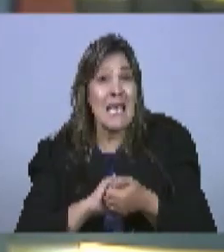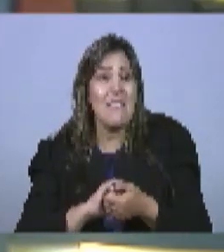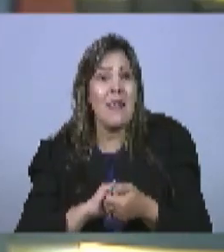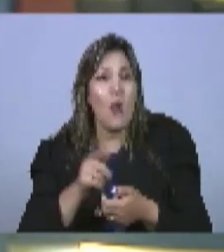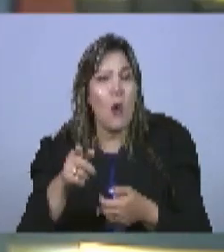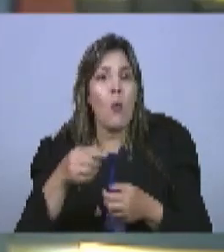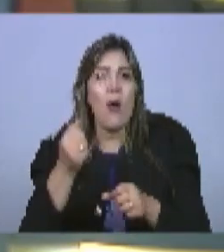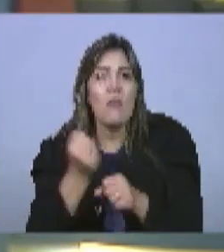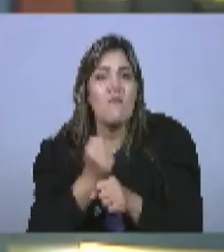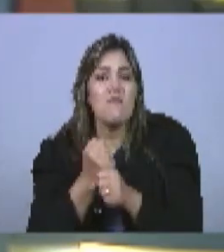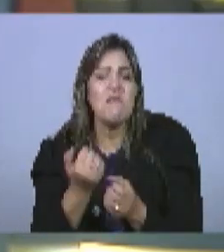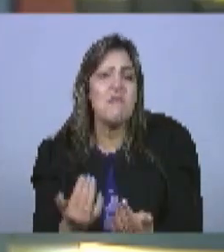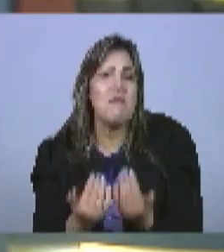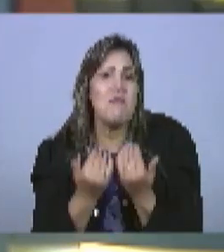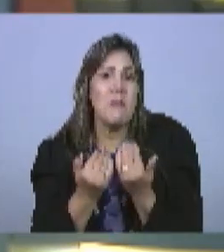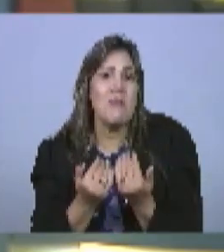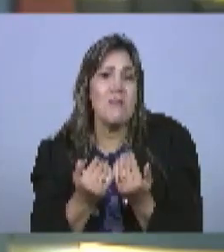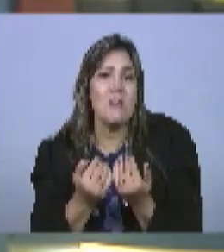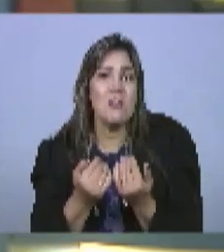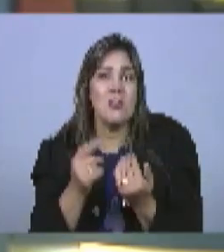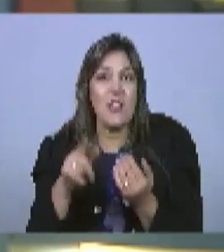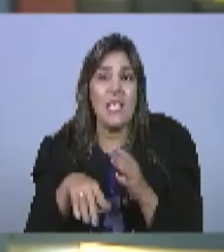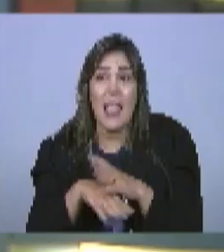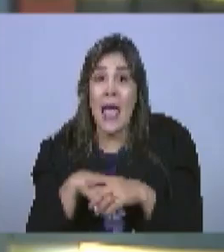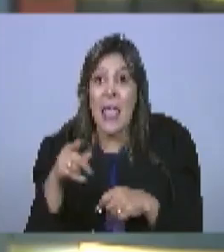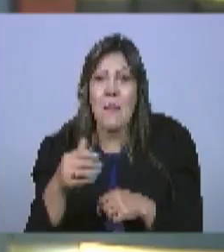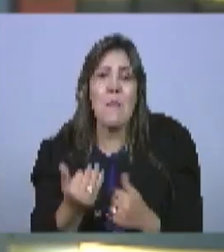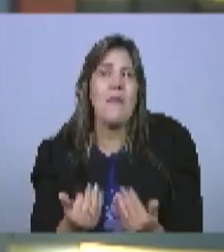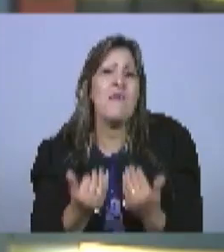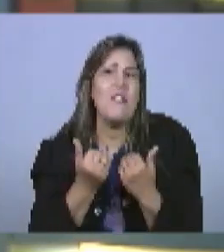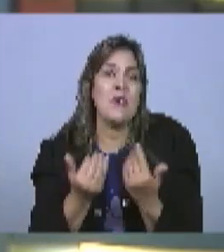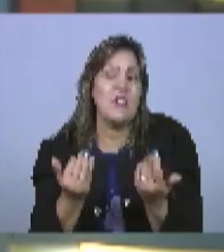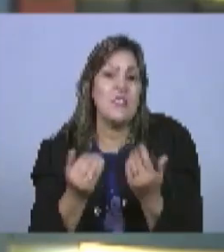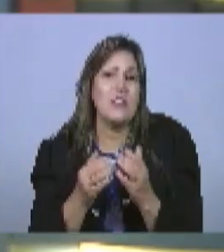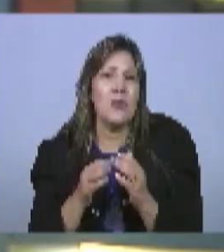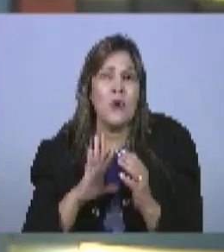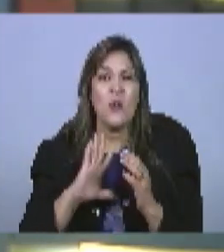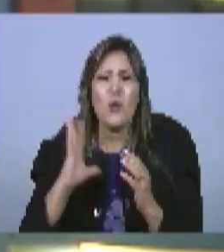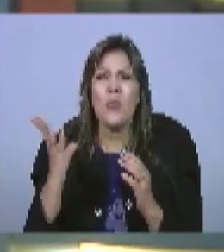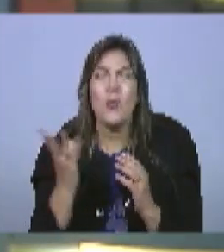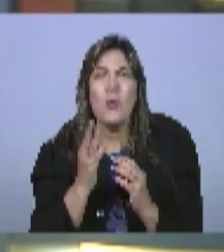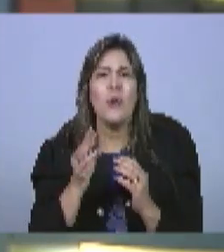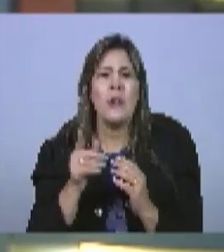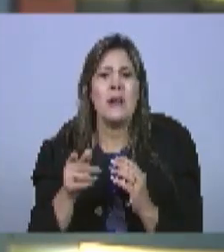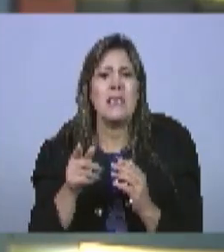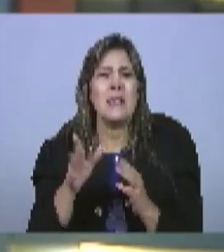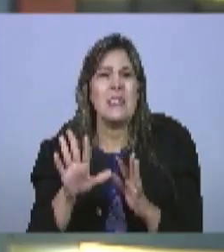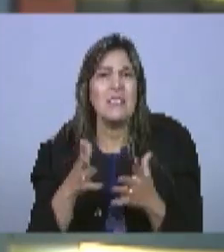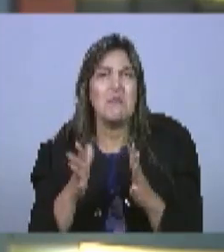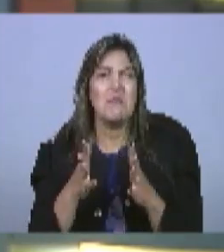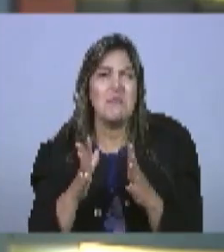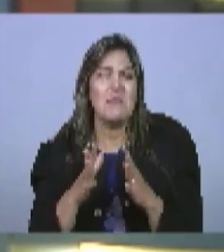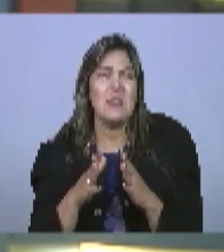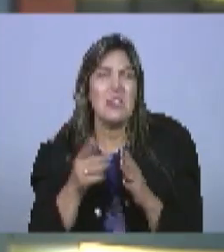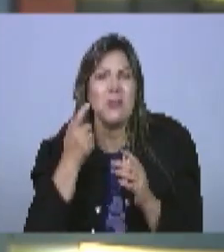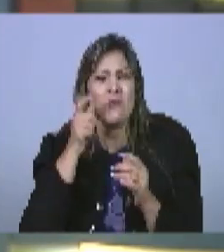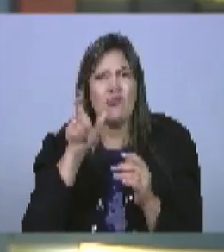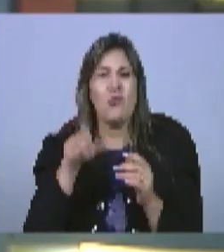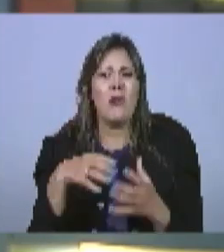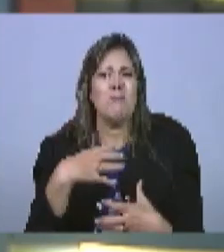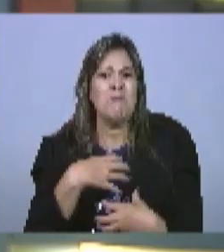ينفذها تتوقع انه يعمل حاجه ما يعملهاش فدي كلها من الامور اللي بتصيب احيانا الشخص